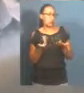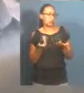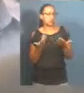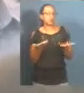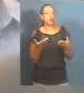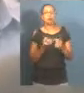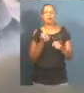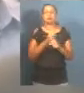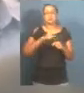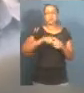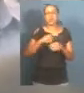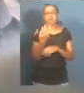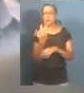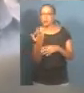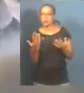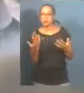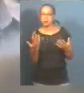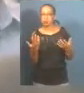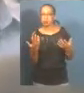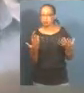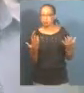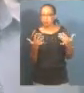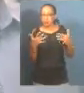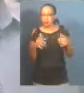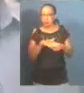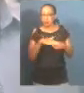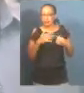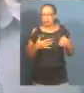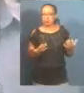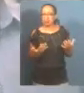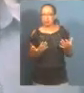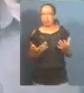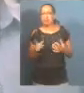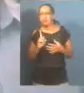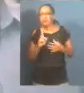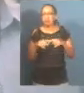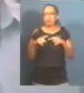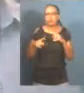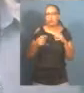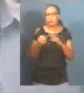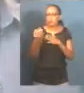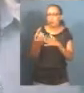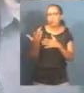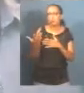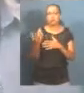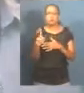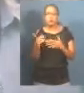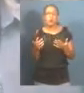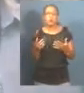mixte. Donc c'est entièrement les élus. Donc ça fait pas, c'est pas des matières que l'on va élaborer puis qu'on va